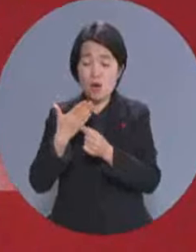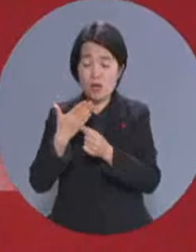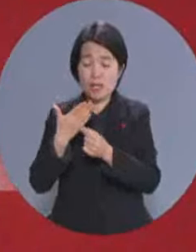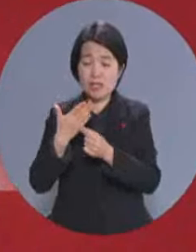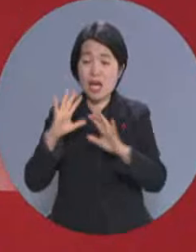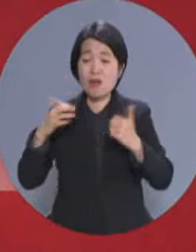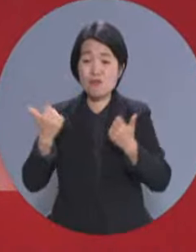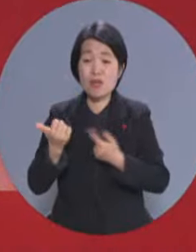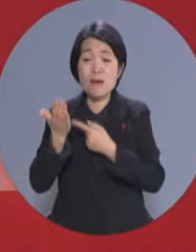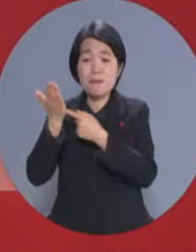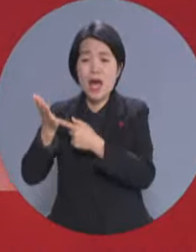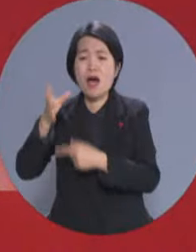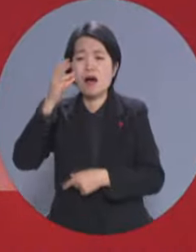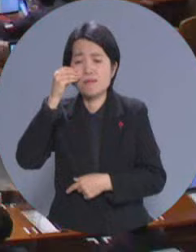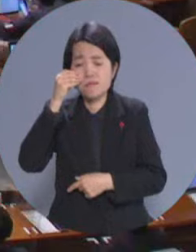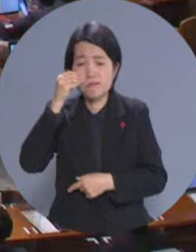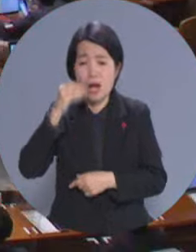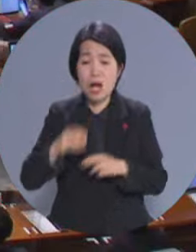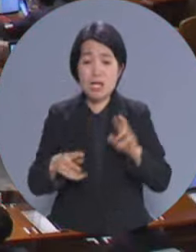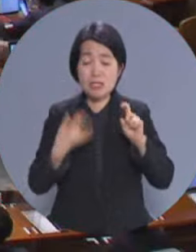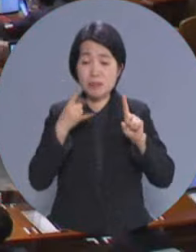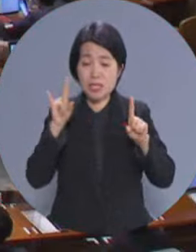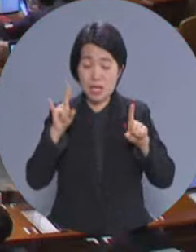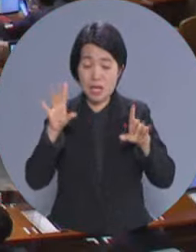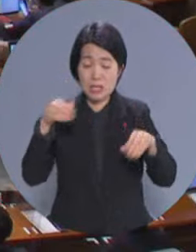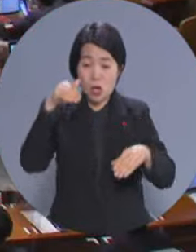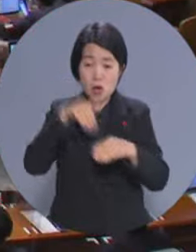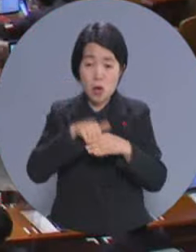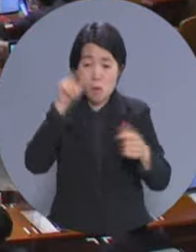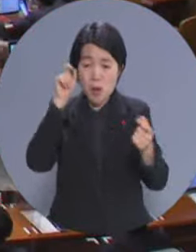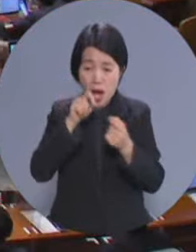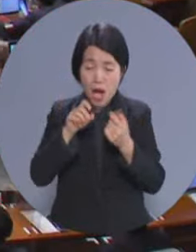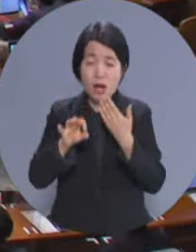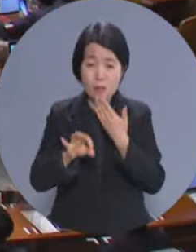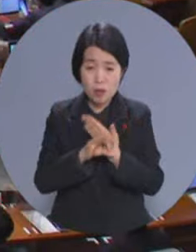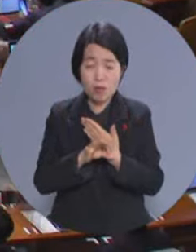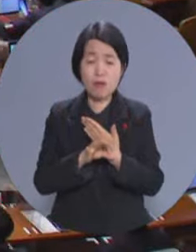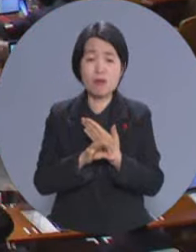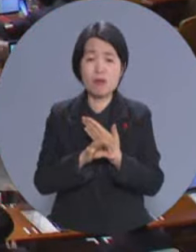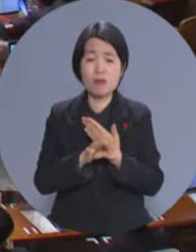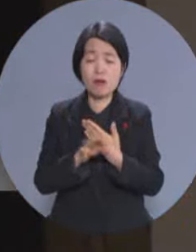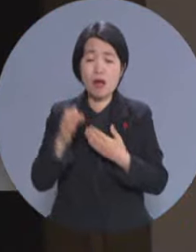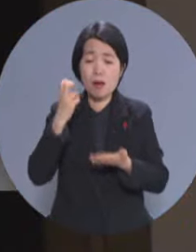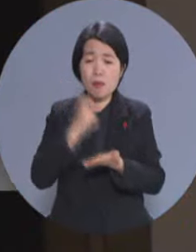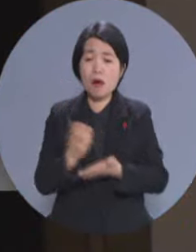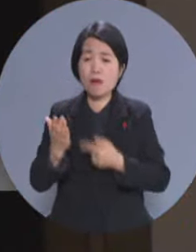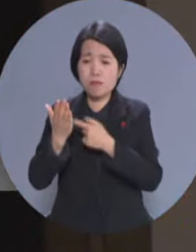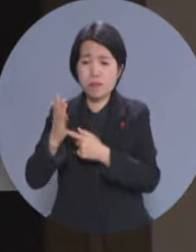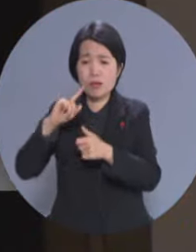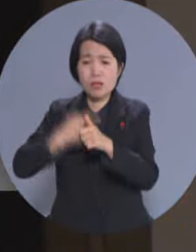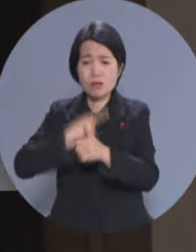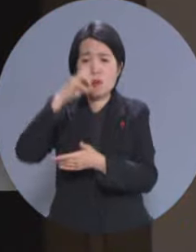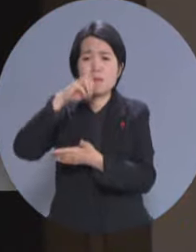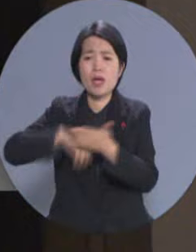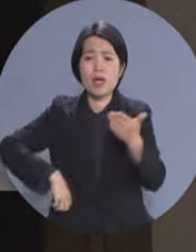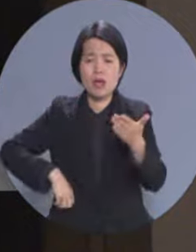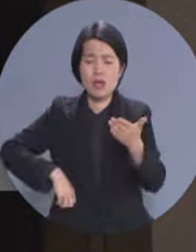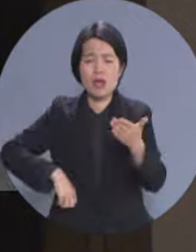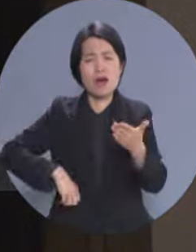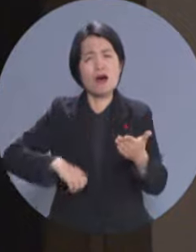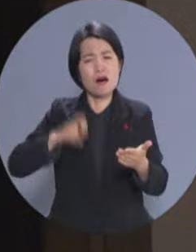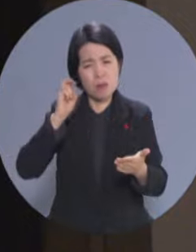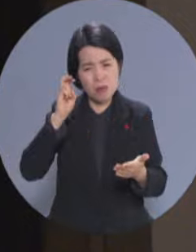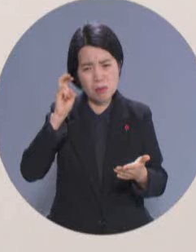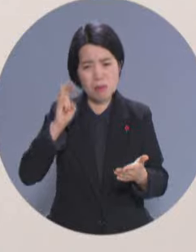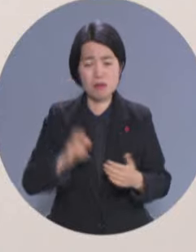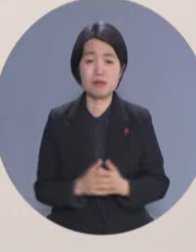행안위에 계류 중인데 제22대 총선 전국이 본격적으로 시작되면서 결국 폐기 수순을 밟게 될 가능성도 배제할 수